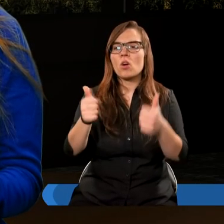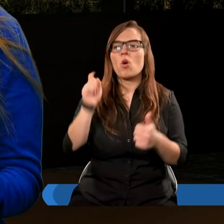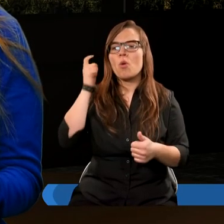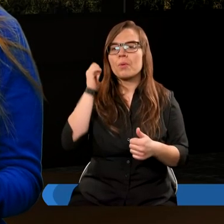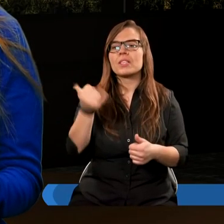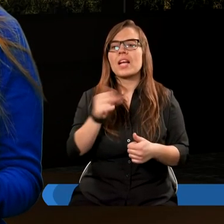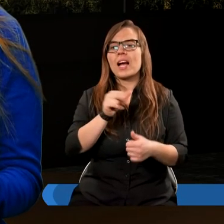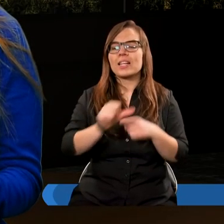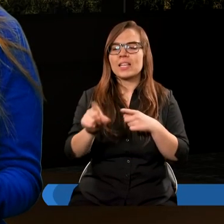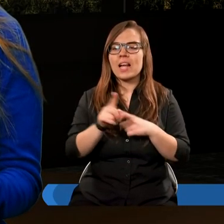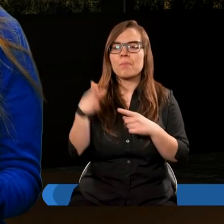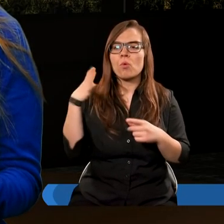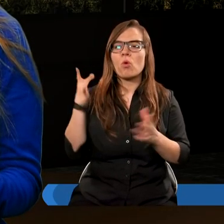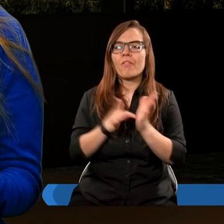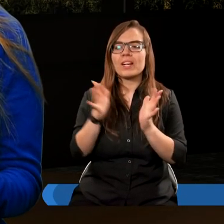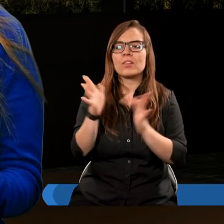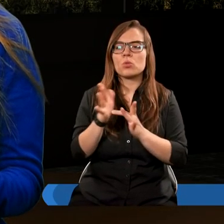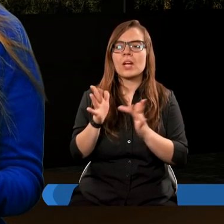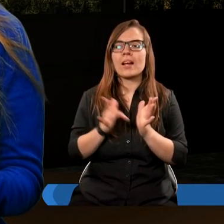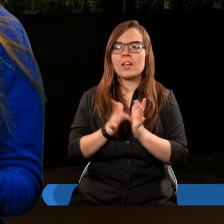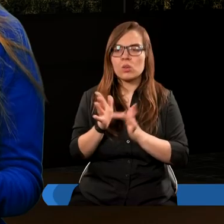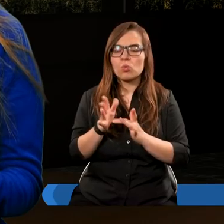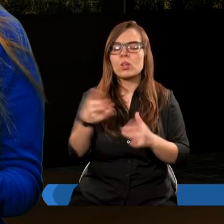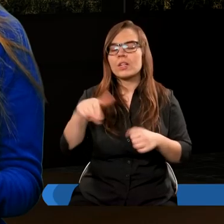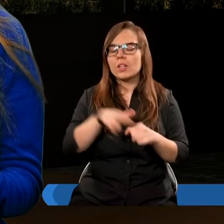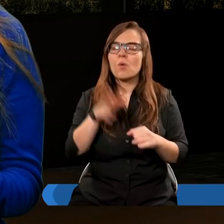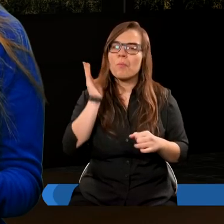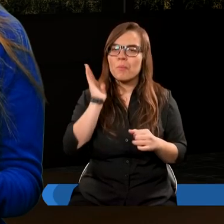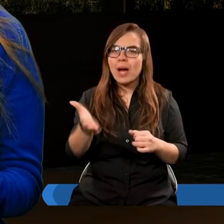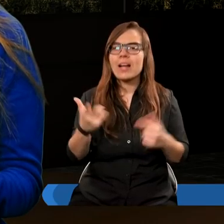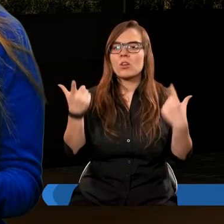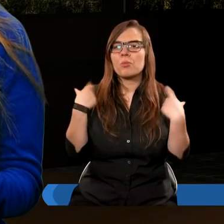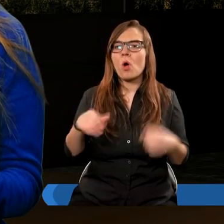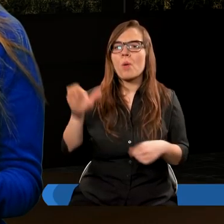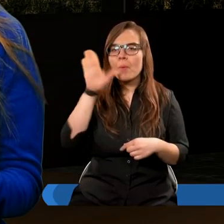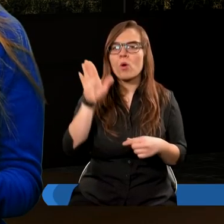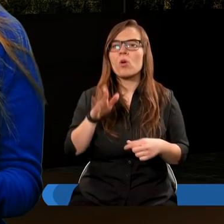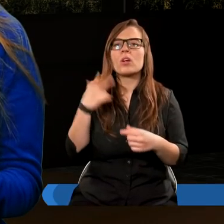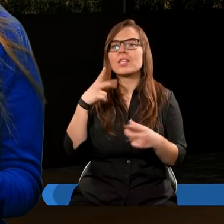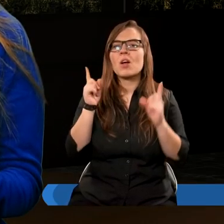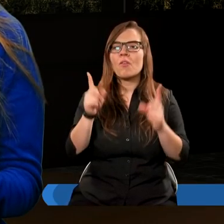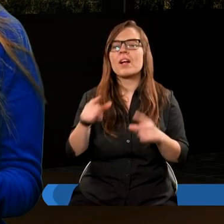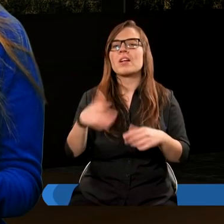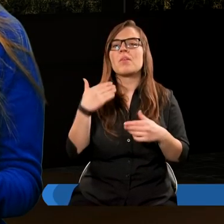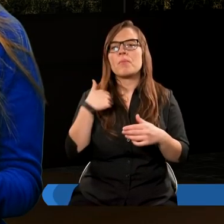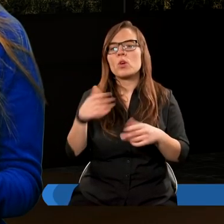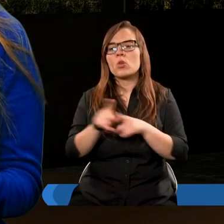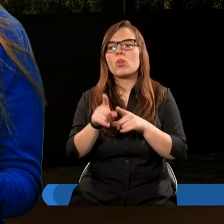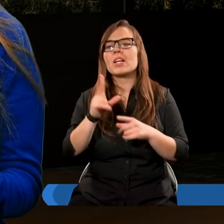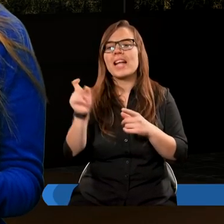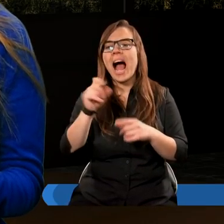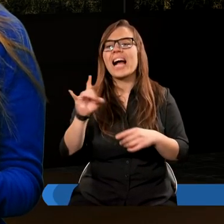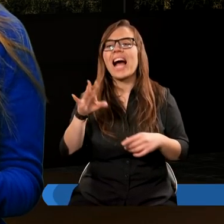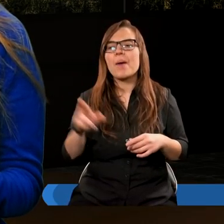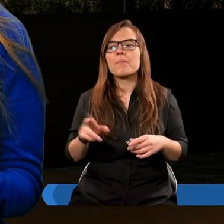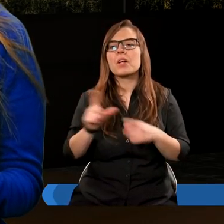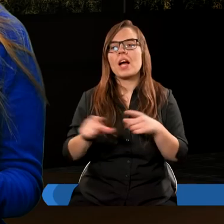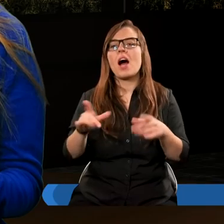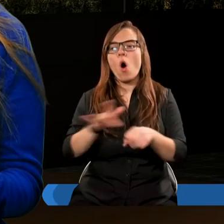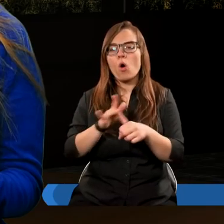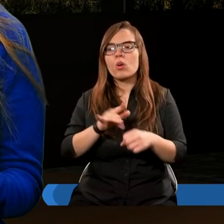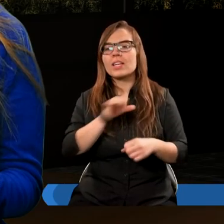umysłu, jakie też było w Chrystusie Jezusie. Który, będąc w postaci Boga, nie uważał bycia równym Bogu za grabież, lecz